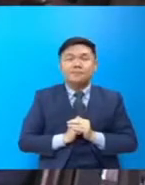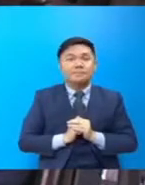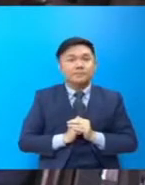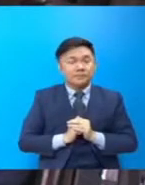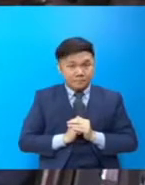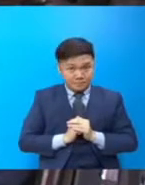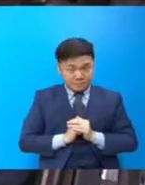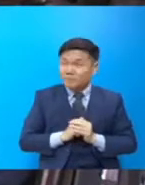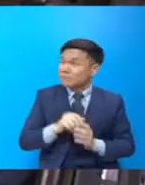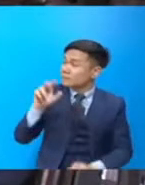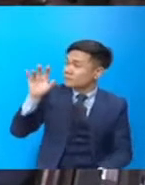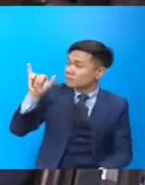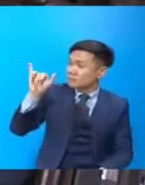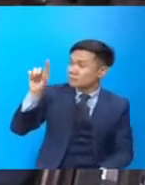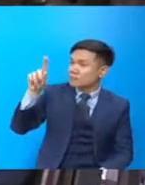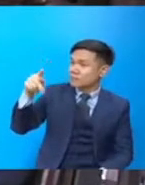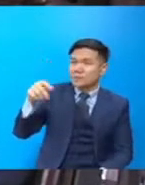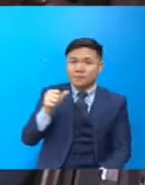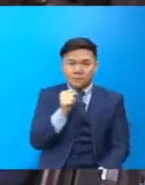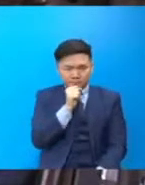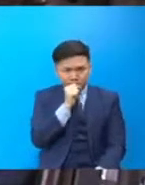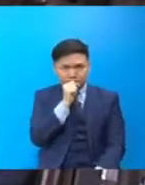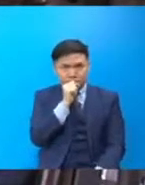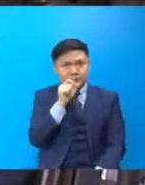2005 dan yang dibentuk